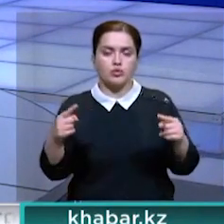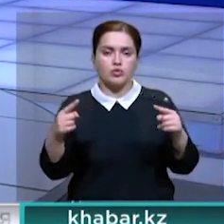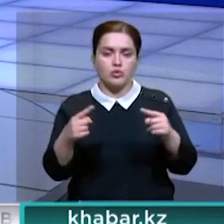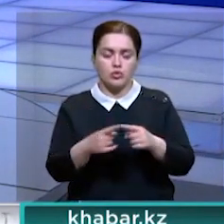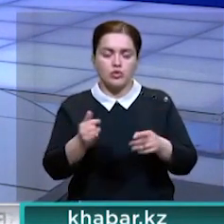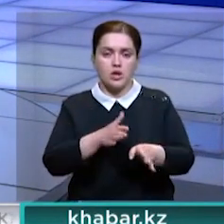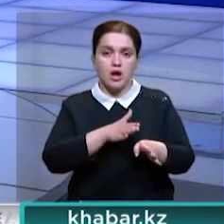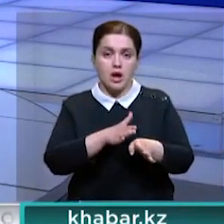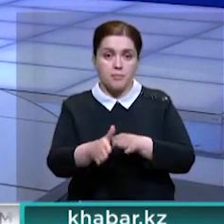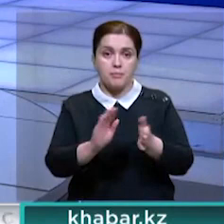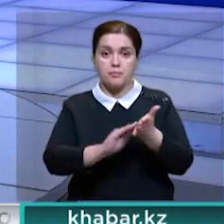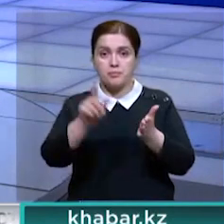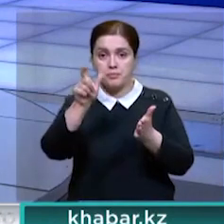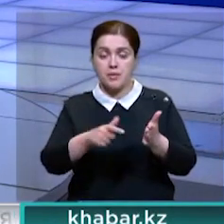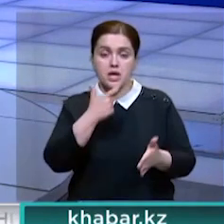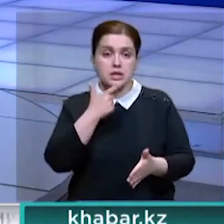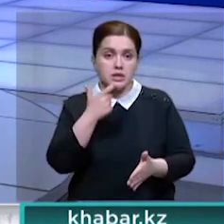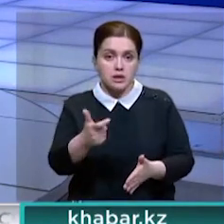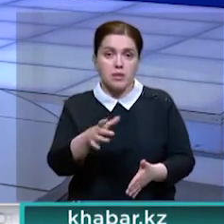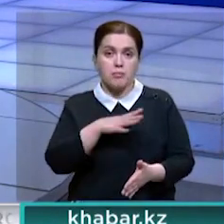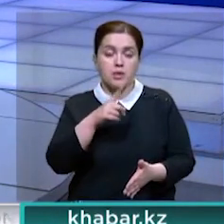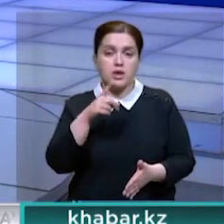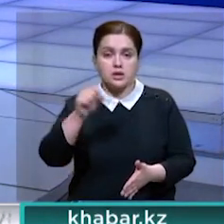Сабина Рахимбай следила за ходом учебной операции.